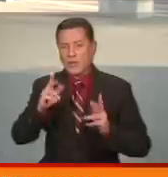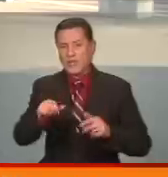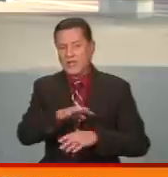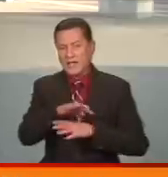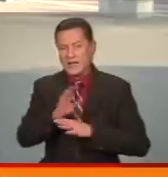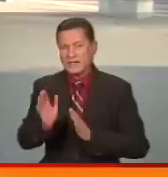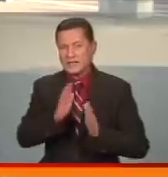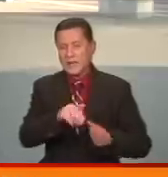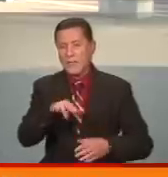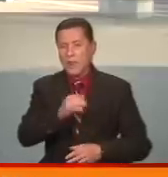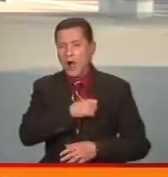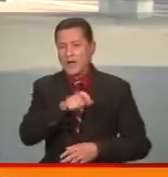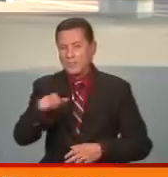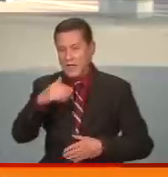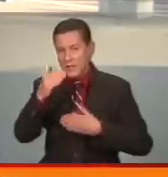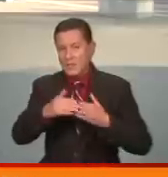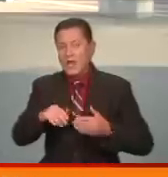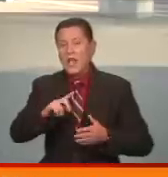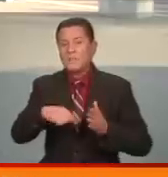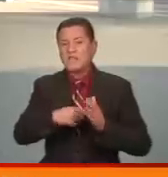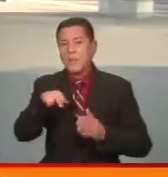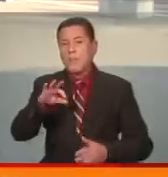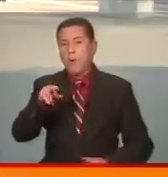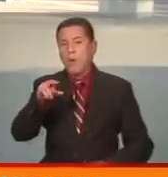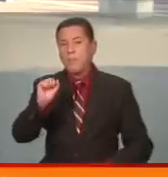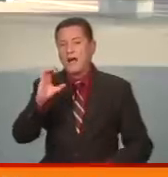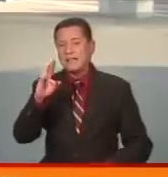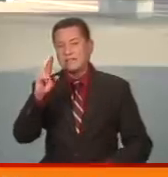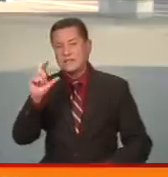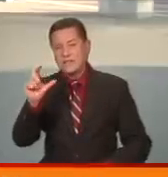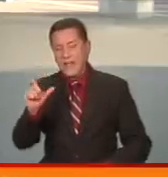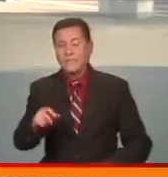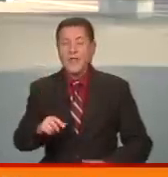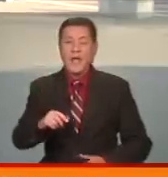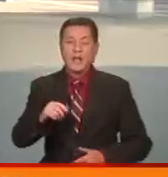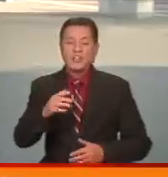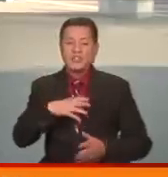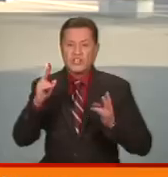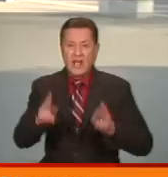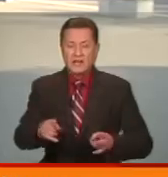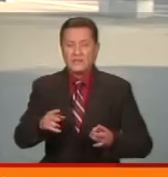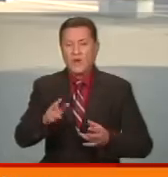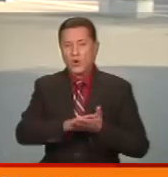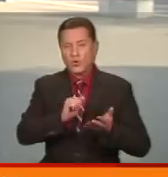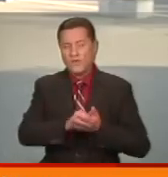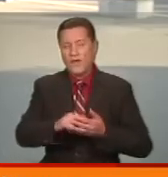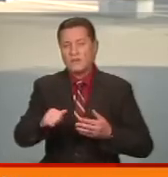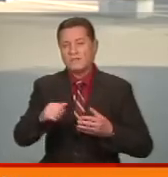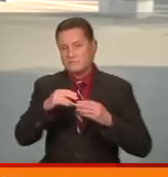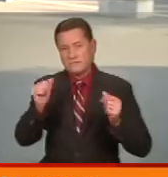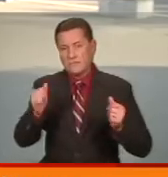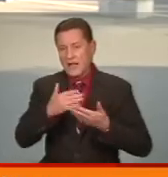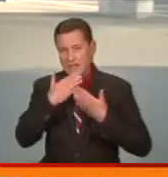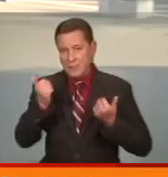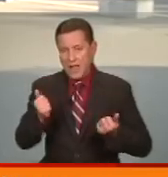армійцям неподалік містечка Попасна. На щастя, жертв та руйнувань там вдалося уникнути. На цю мить